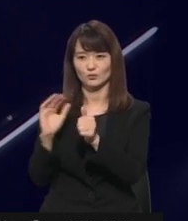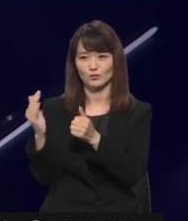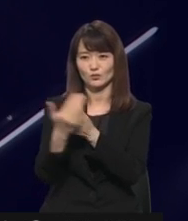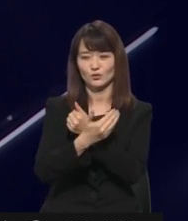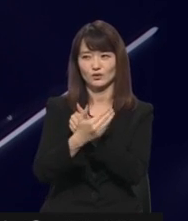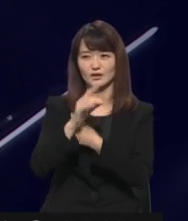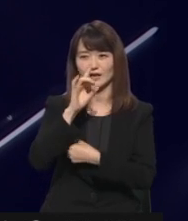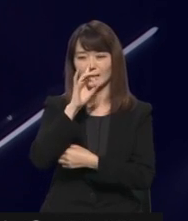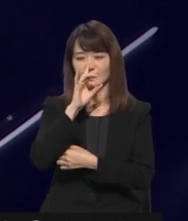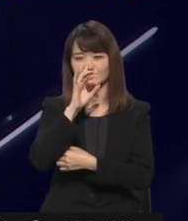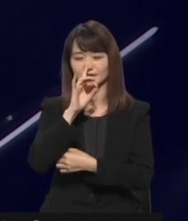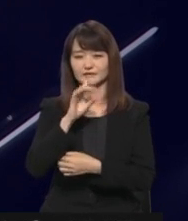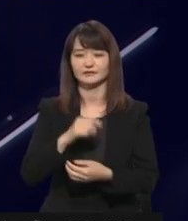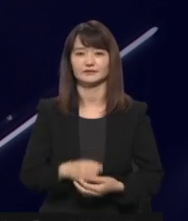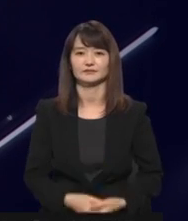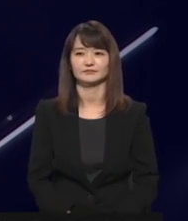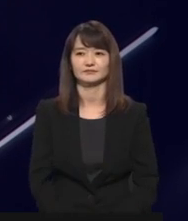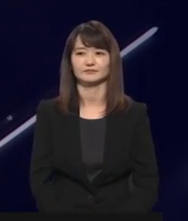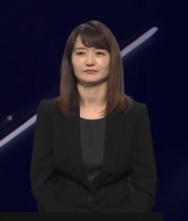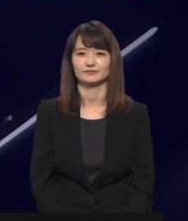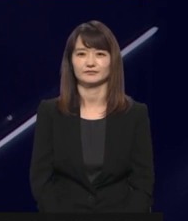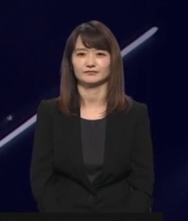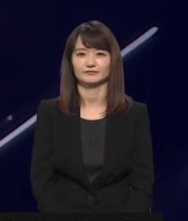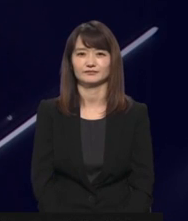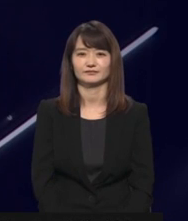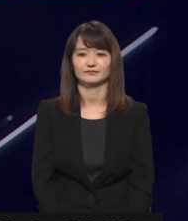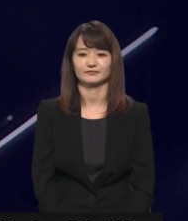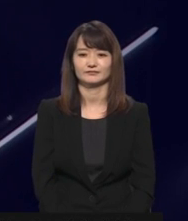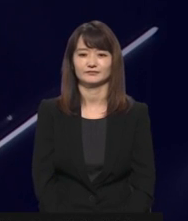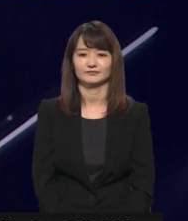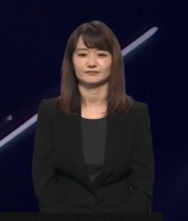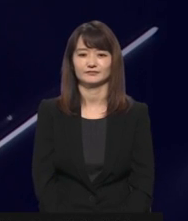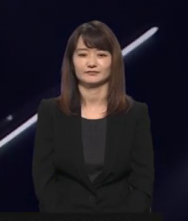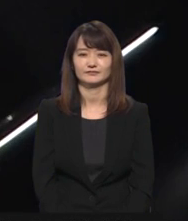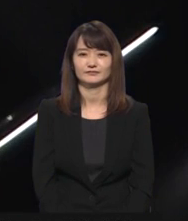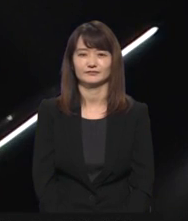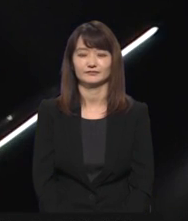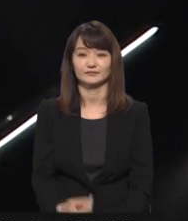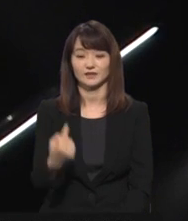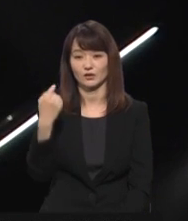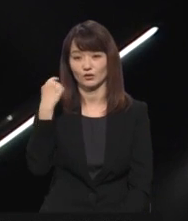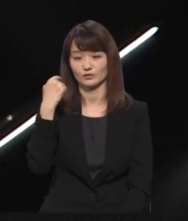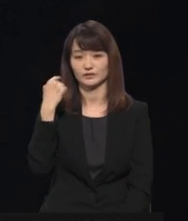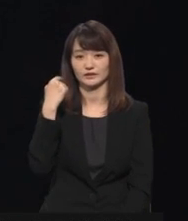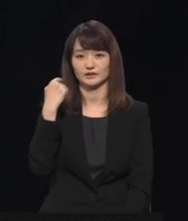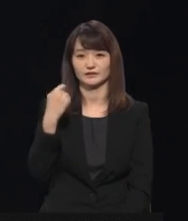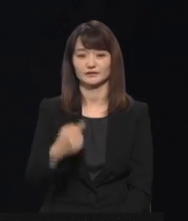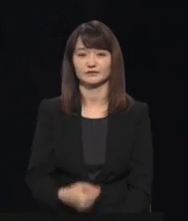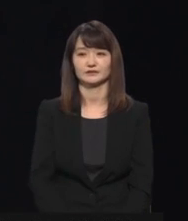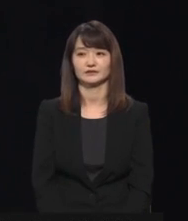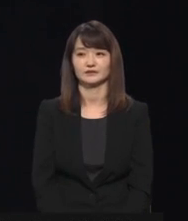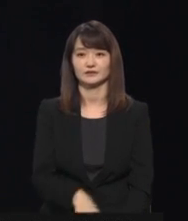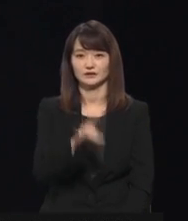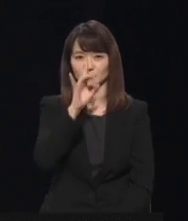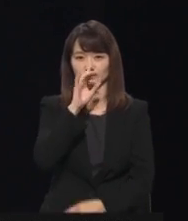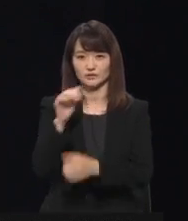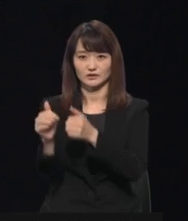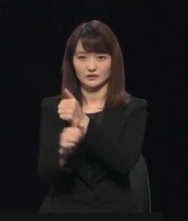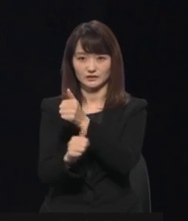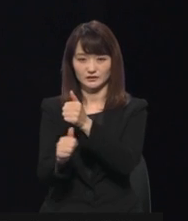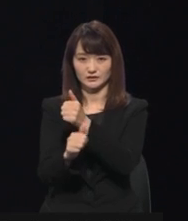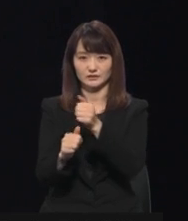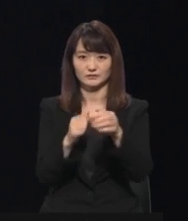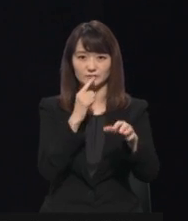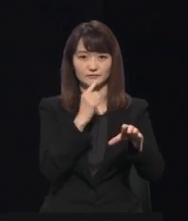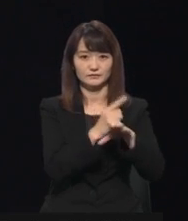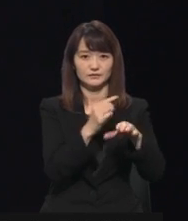어 먼저 쇼코 를 1 이것이 오픈한 이 고요한 시간 좀 됐습니다 어째 어제 중앙에서 민주당의